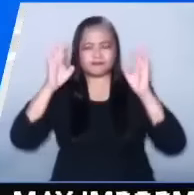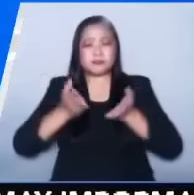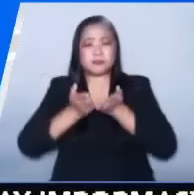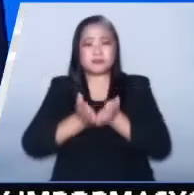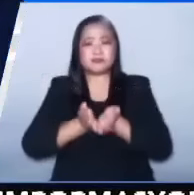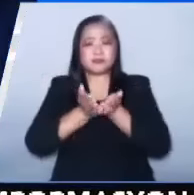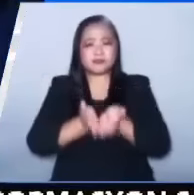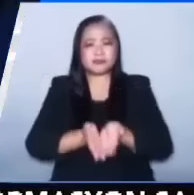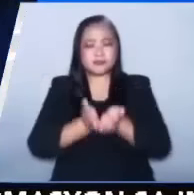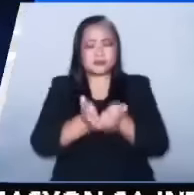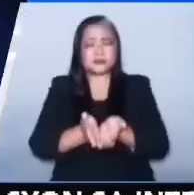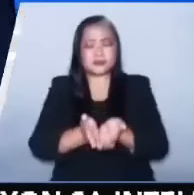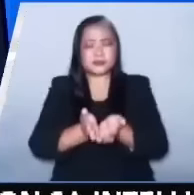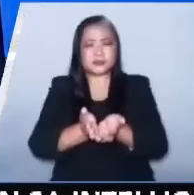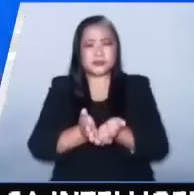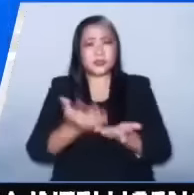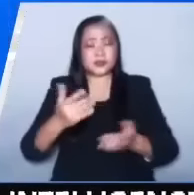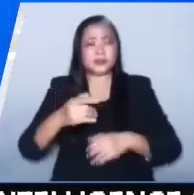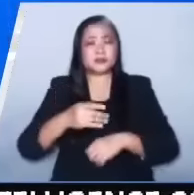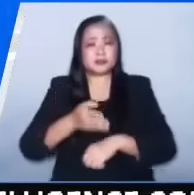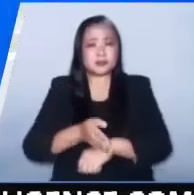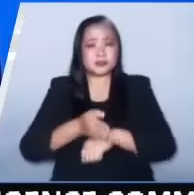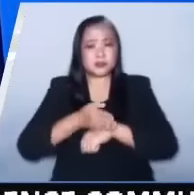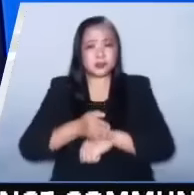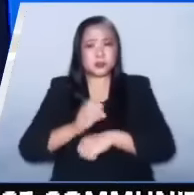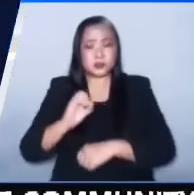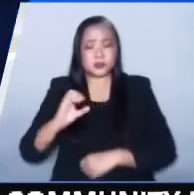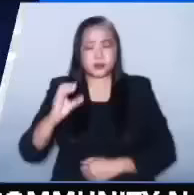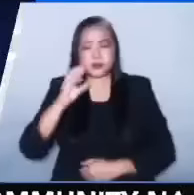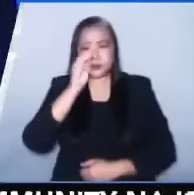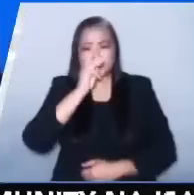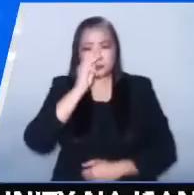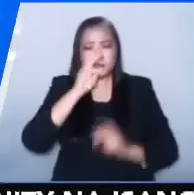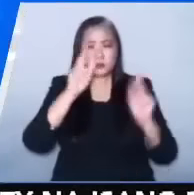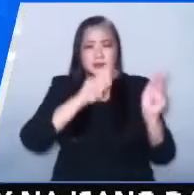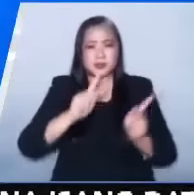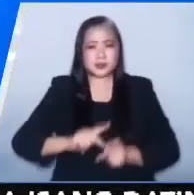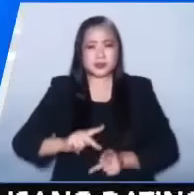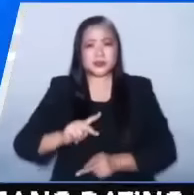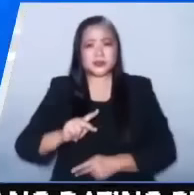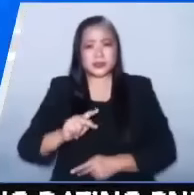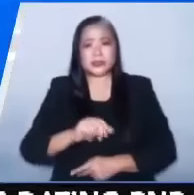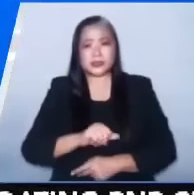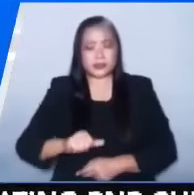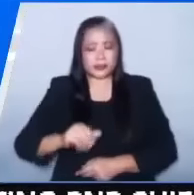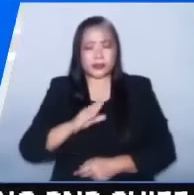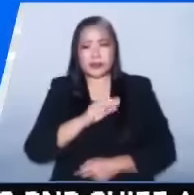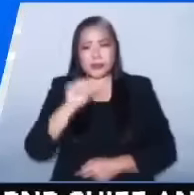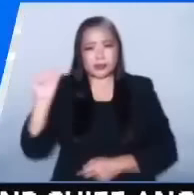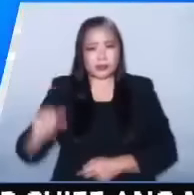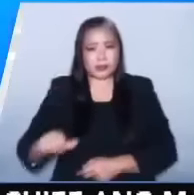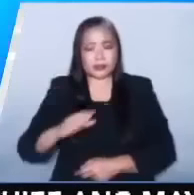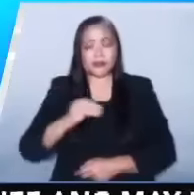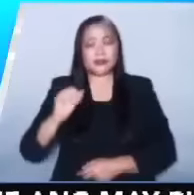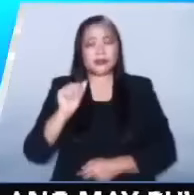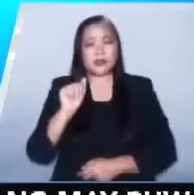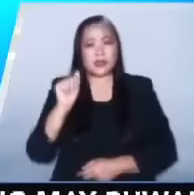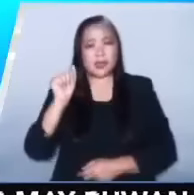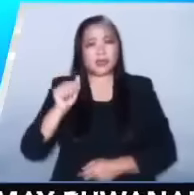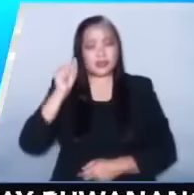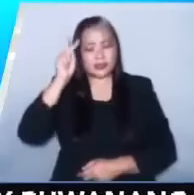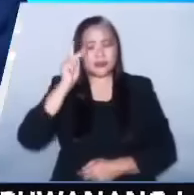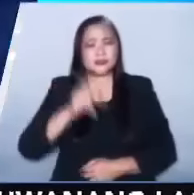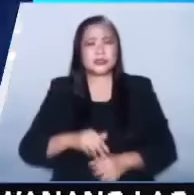ng Bataan, Occidental Mindoro, Palawan, Antique at ng Aklan. Paalala mga kapuso, stay safe and stay